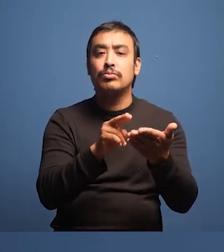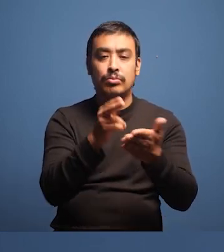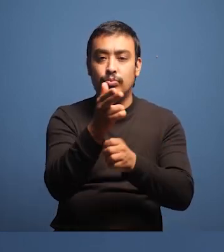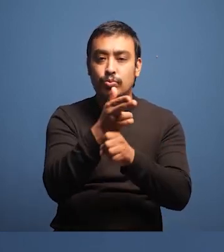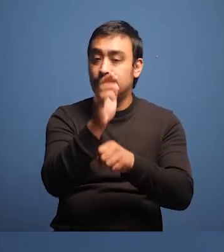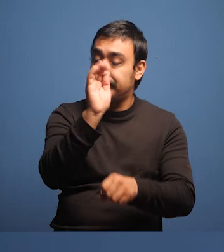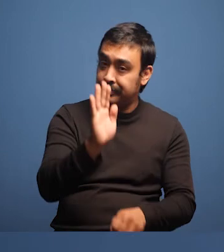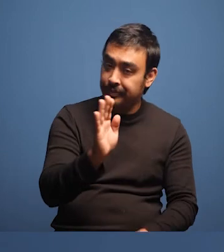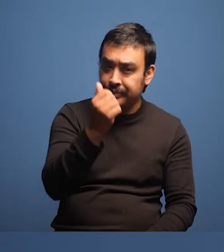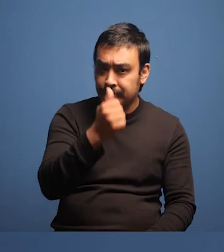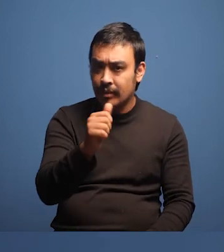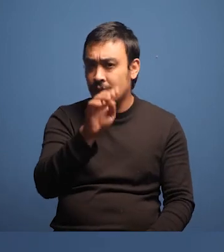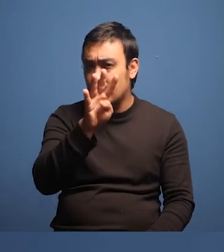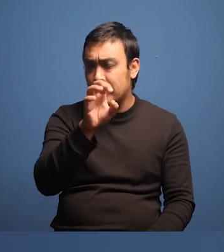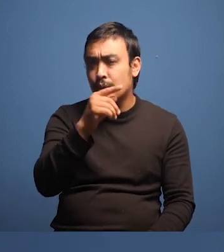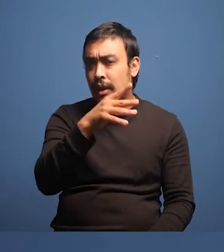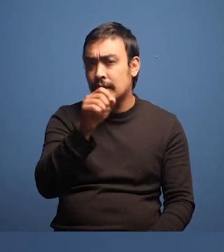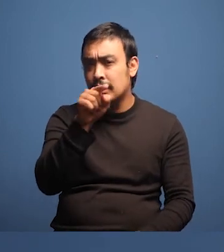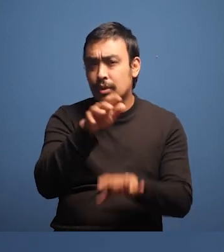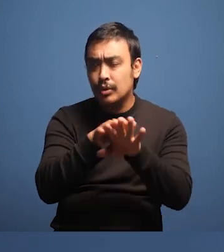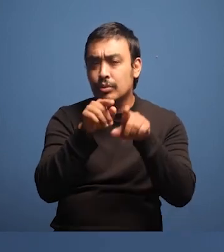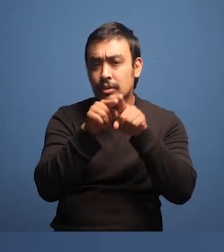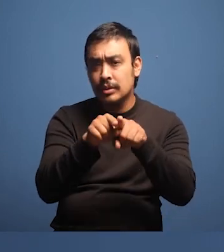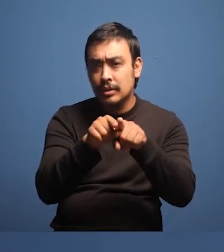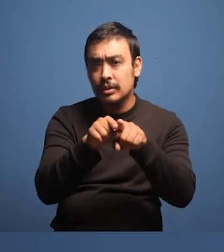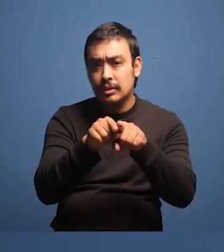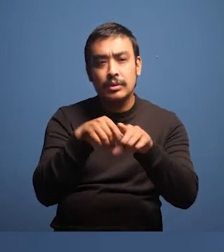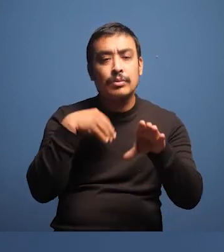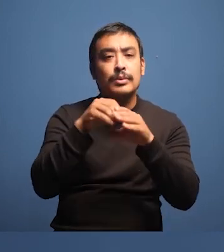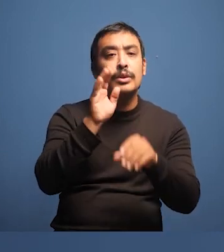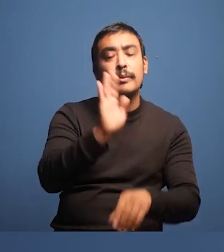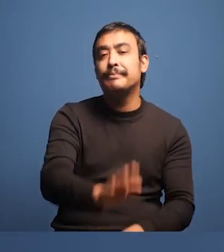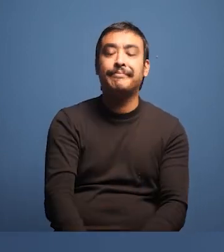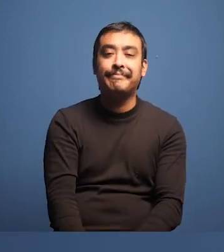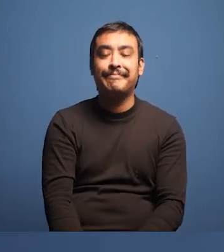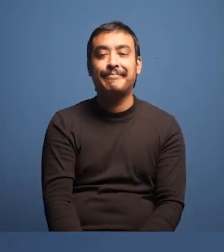अब 4 मिनटको लागि चाहिँ हजुरहरू समक्ष उपस्थित हुनेछौँ।